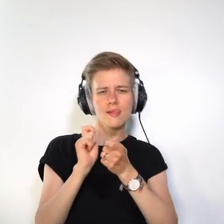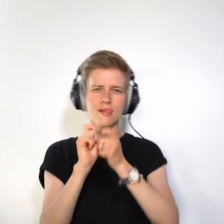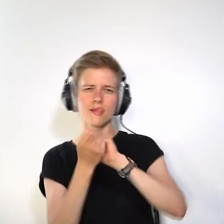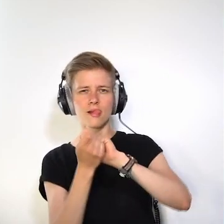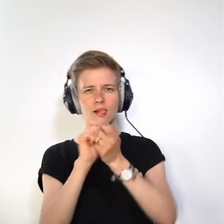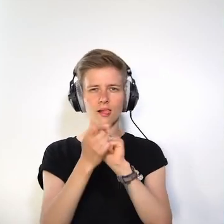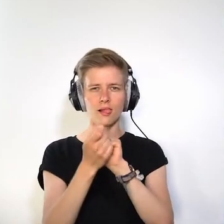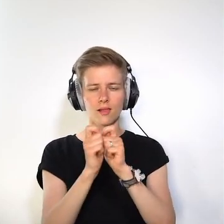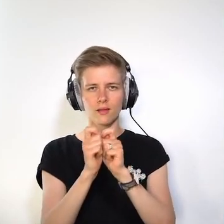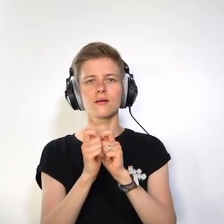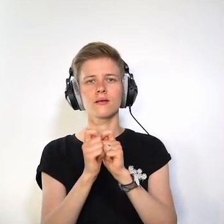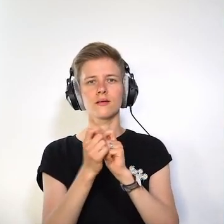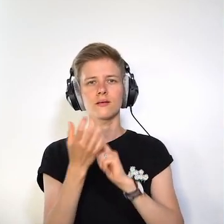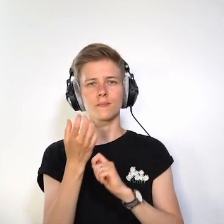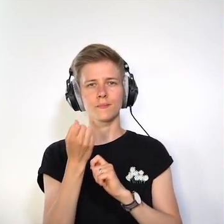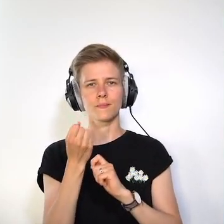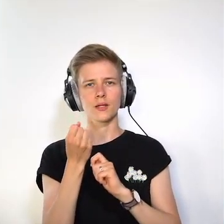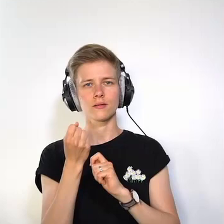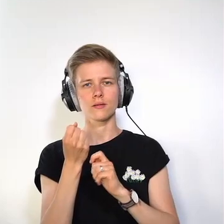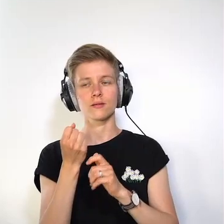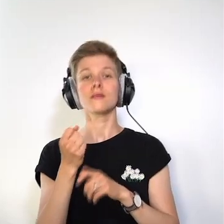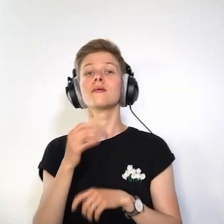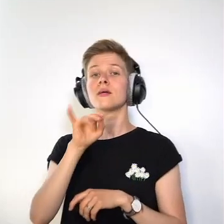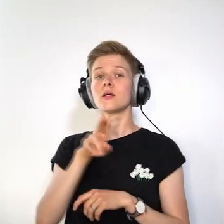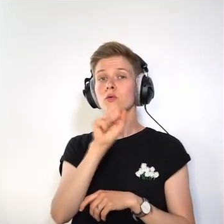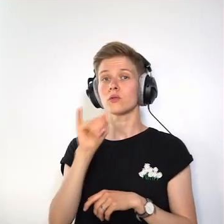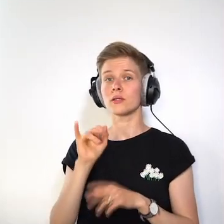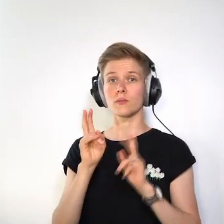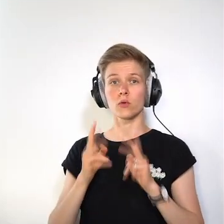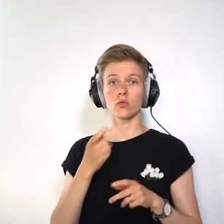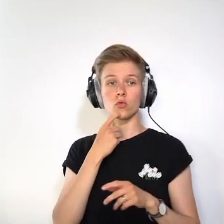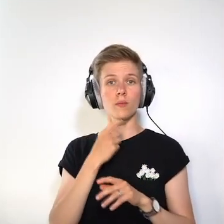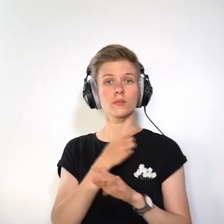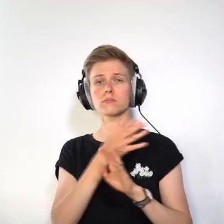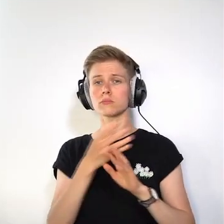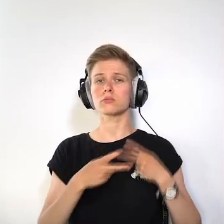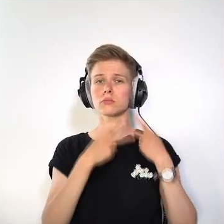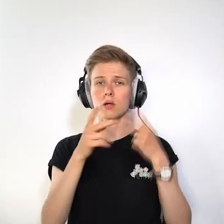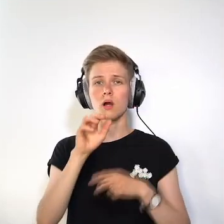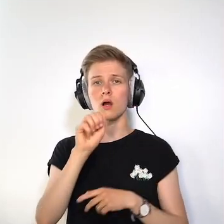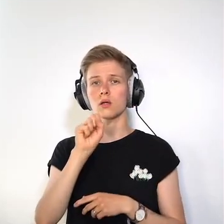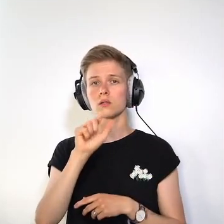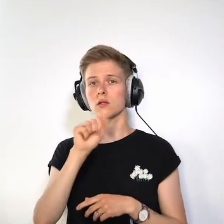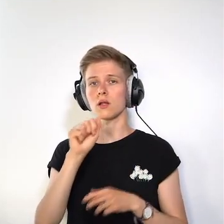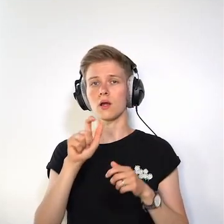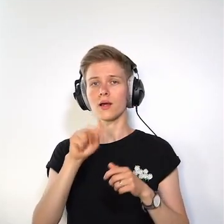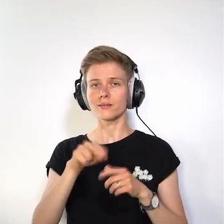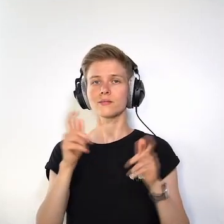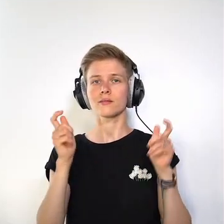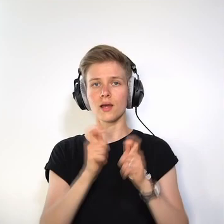voidaan. Ja sitten Suomessa on tämmöinen Aslan-järjestö toiminut koko ajan, joka on pyrkinyt aktiivisesti tuomaan Suomeen